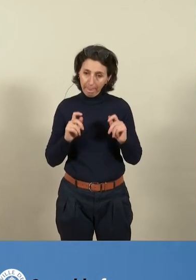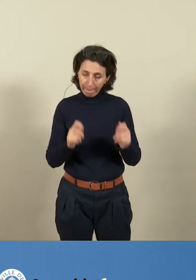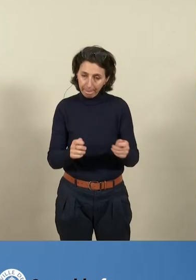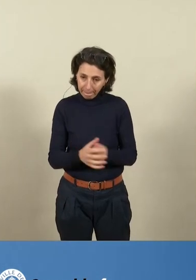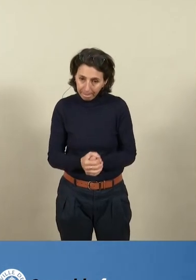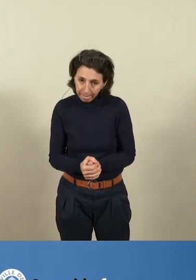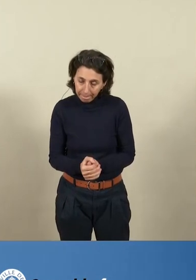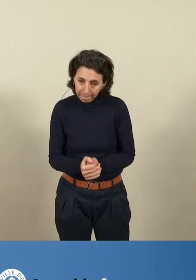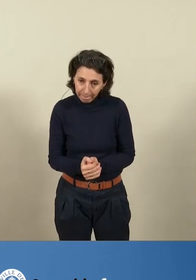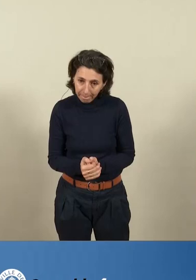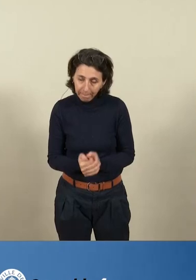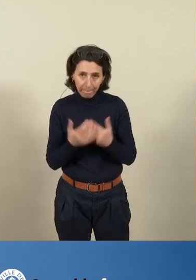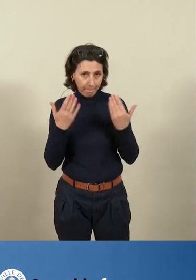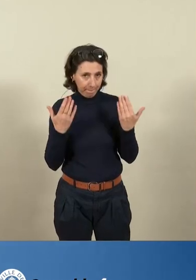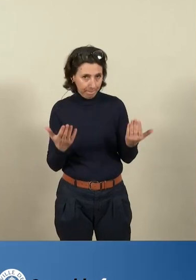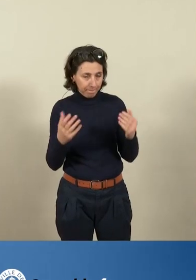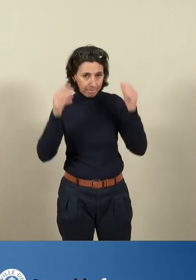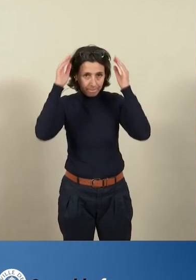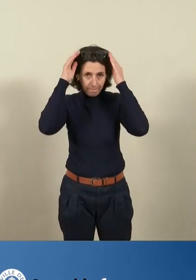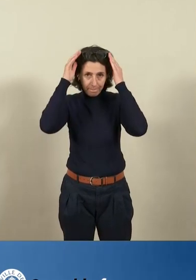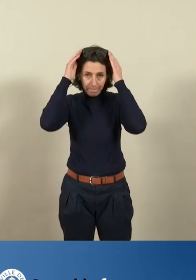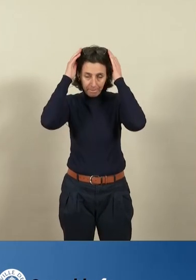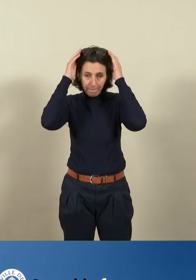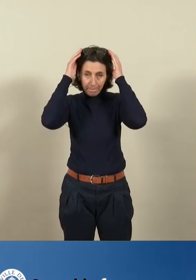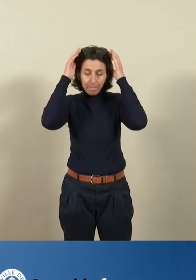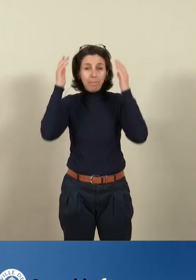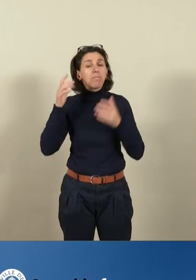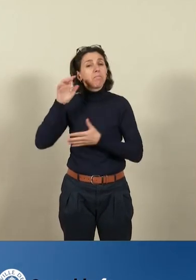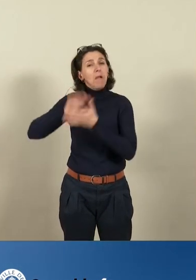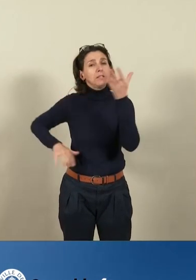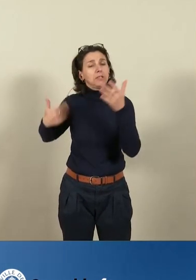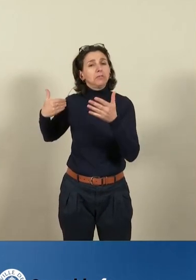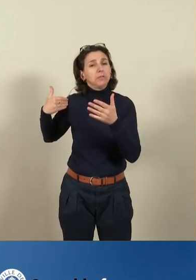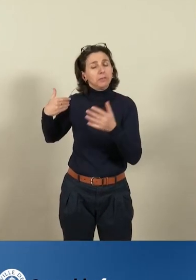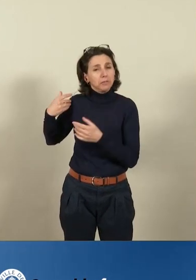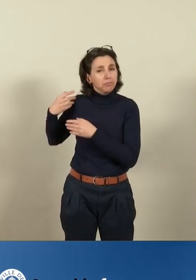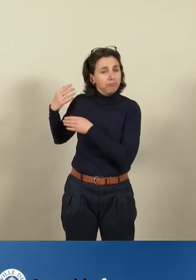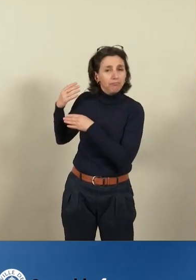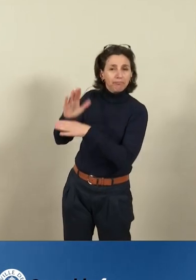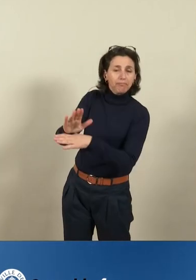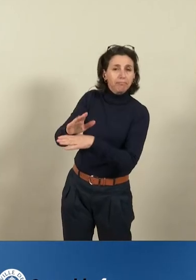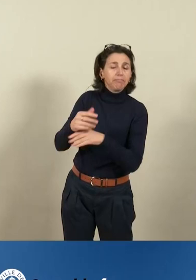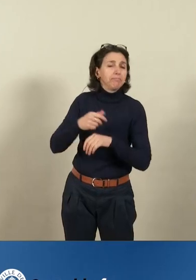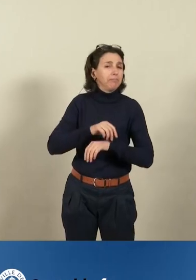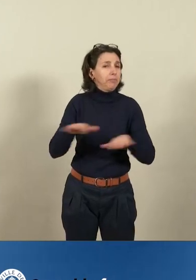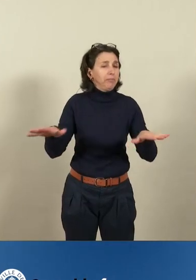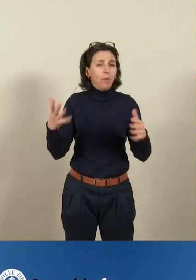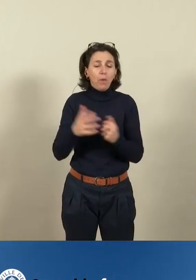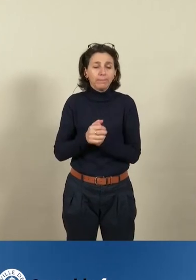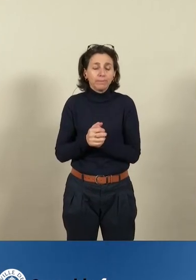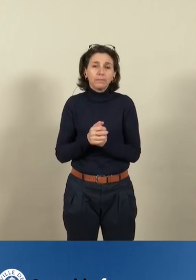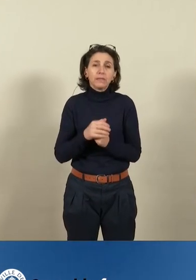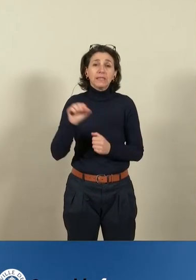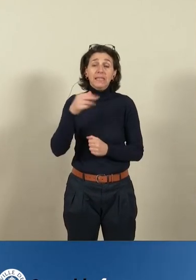parole donc la presse a récemment révélé une note interne de la SNCF qui fait état